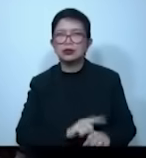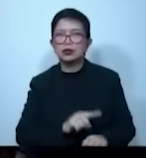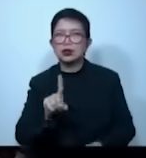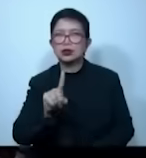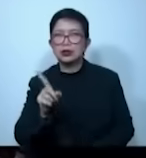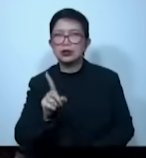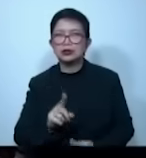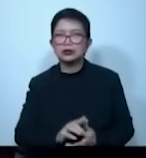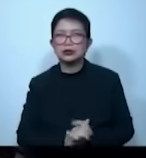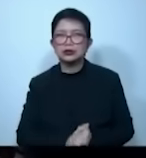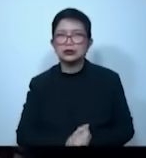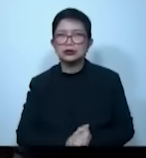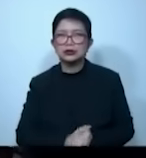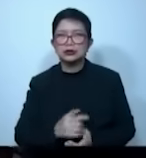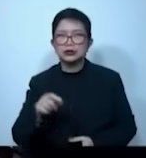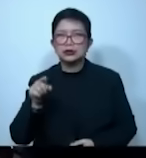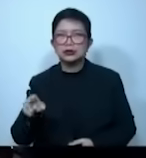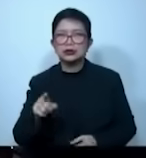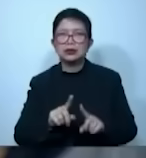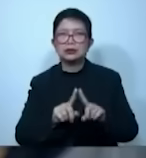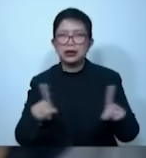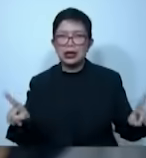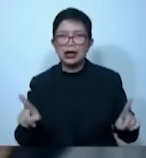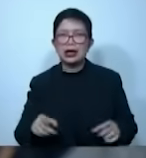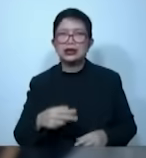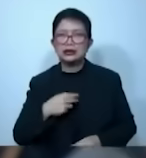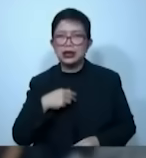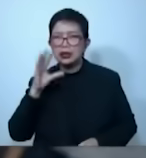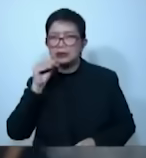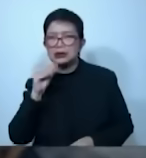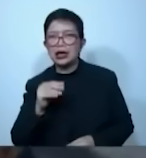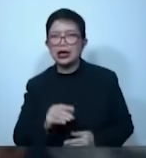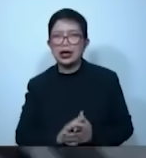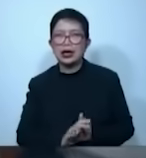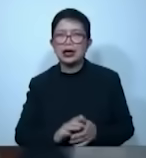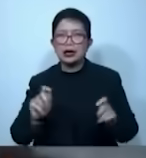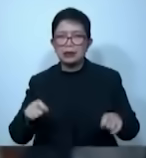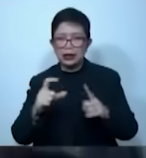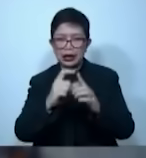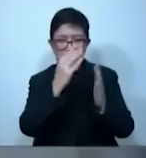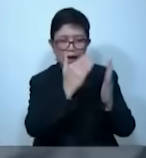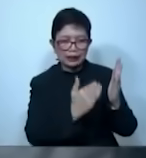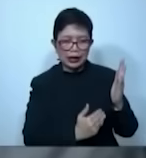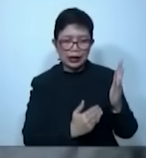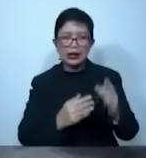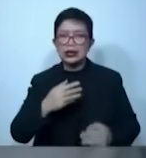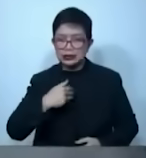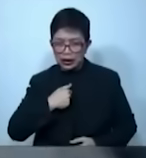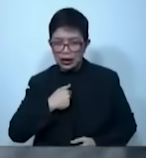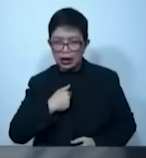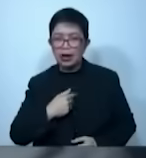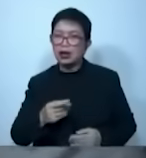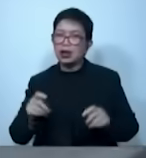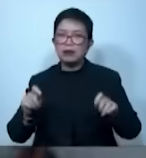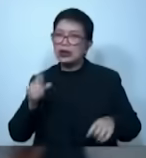dimulai dari sekarang ya inilah bedanya yang berbicara pakai data yang berbicara pakai fiksi pakai data